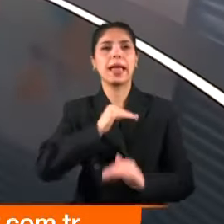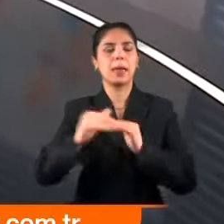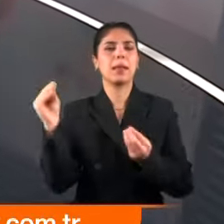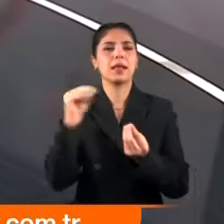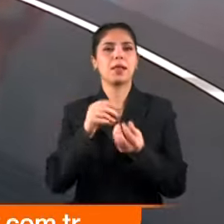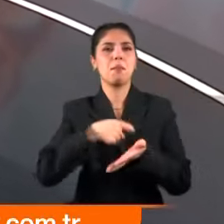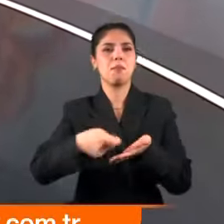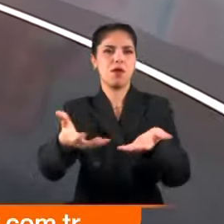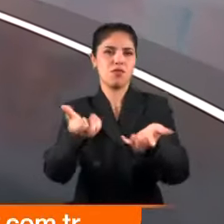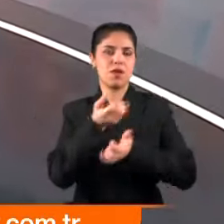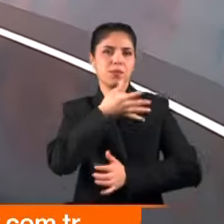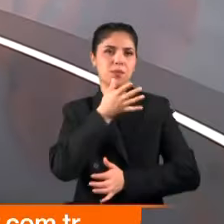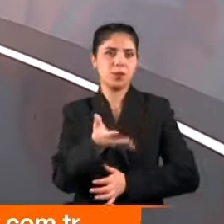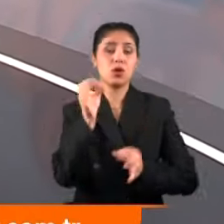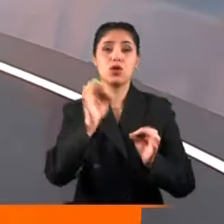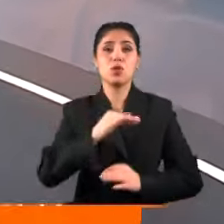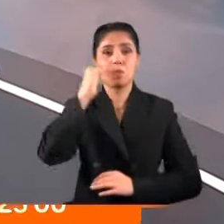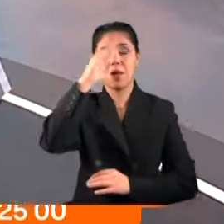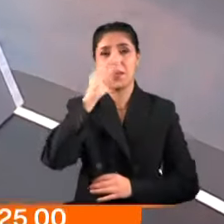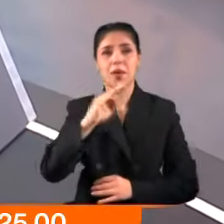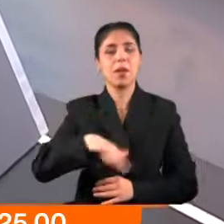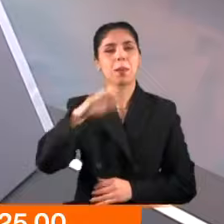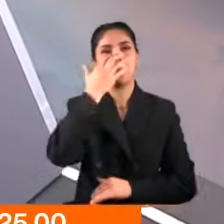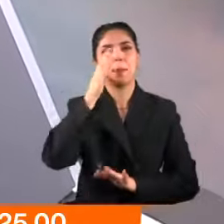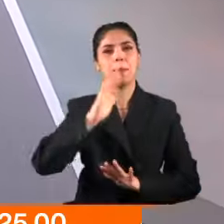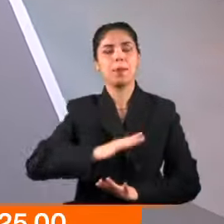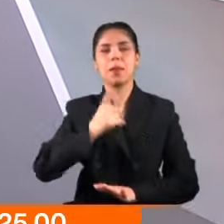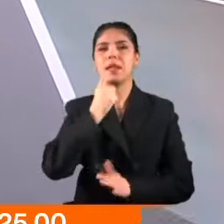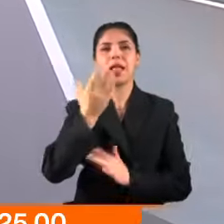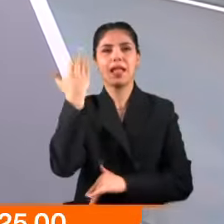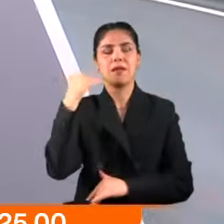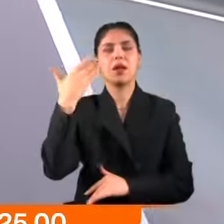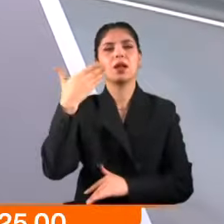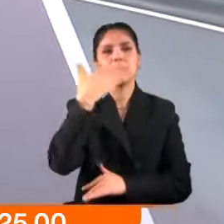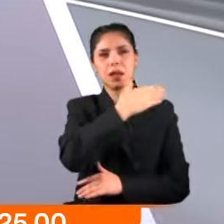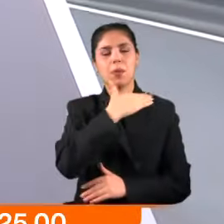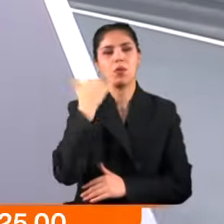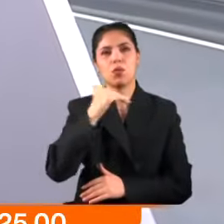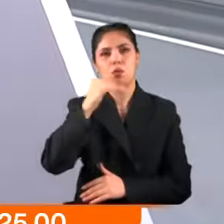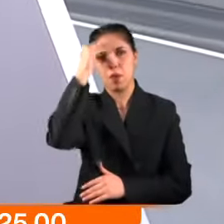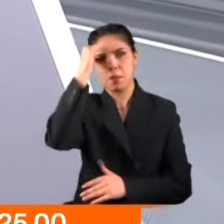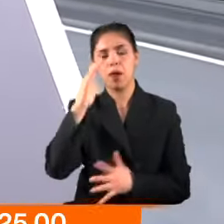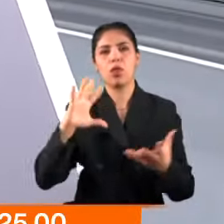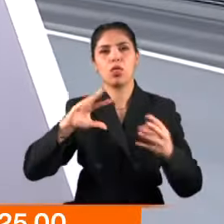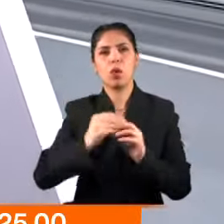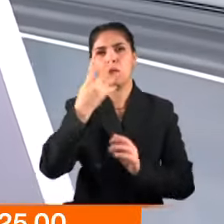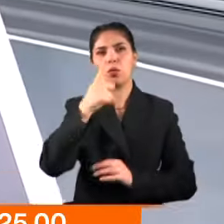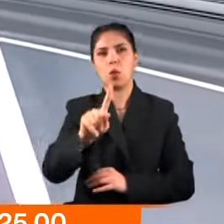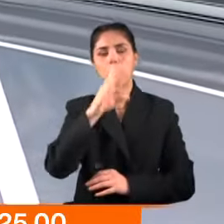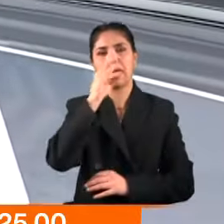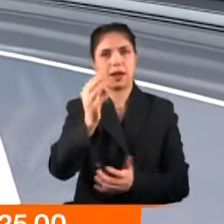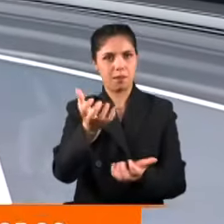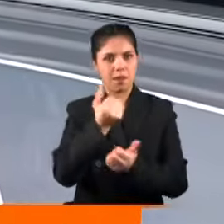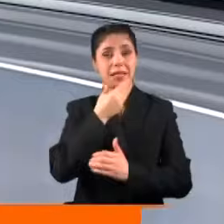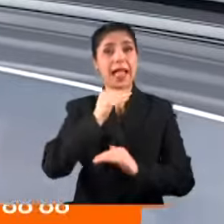Emekliler zamlı maaşlarını aldı biliyorsunuz. Gözler şimdi bayram ikramiyelerinde. Geçen yıl Ramazan ve Kurban bayramlarında toplam 4000 lira ikramiye